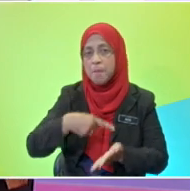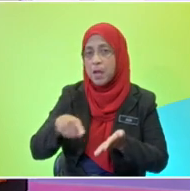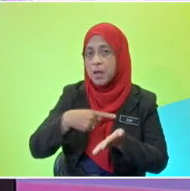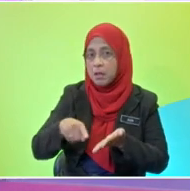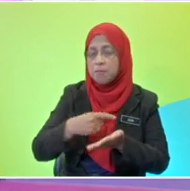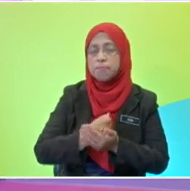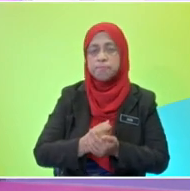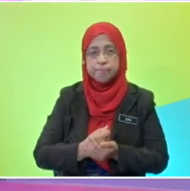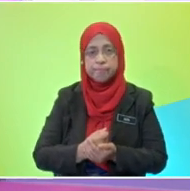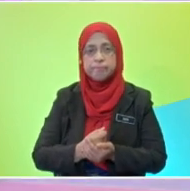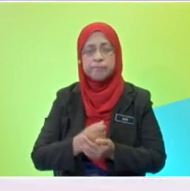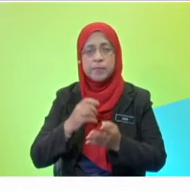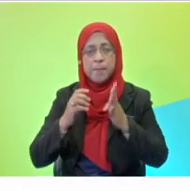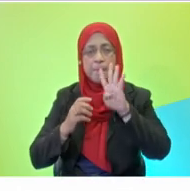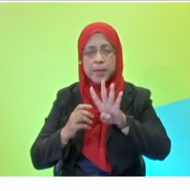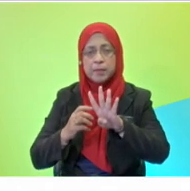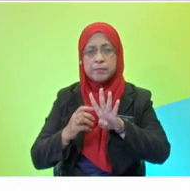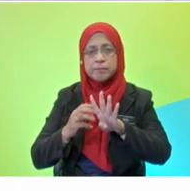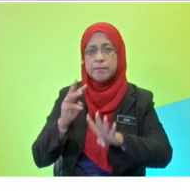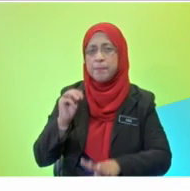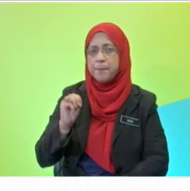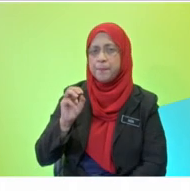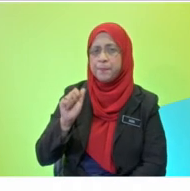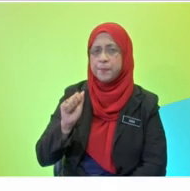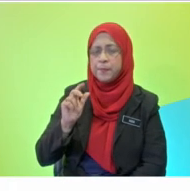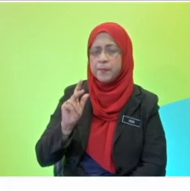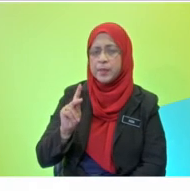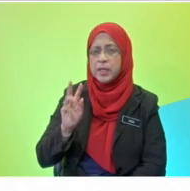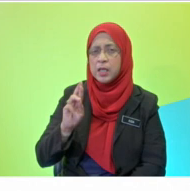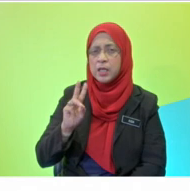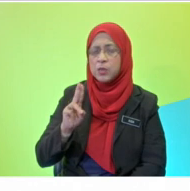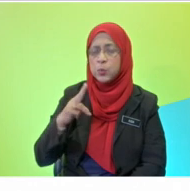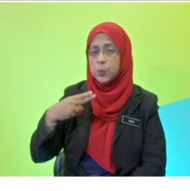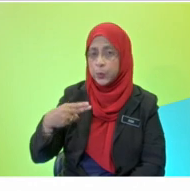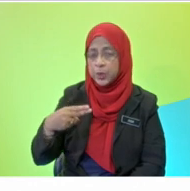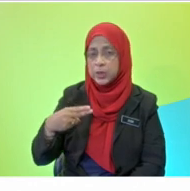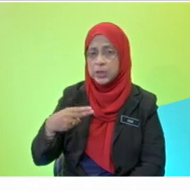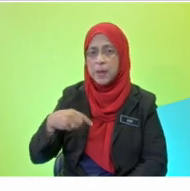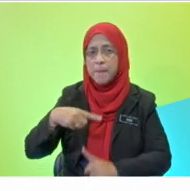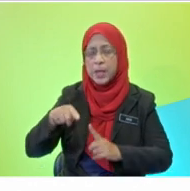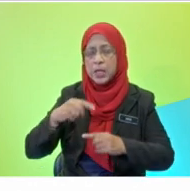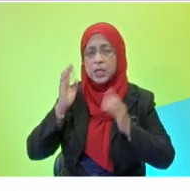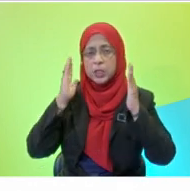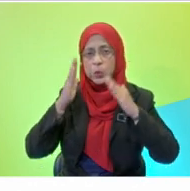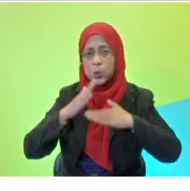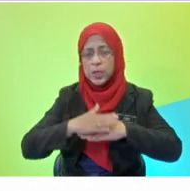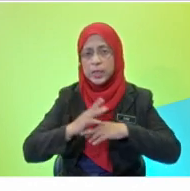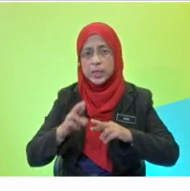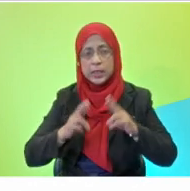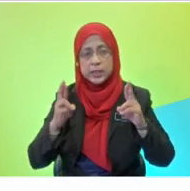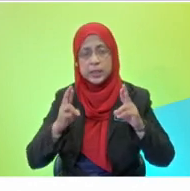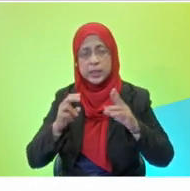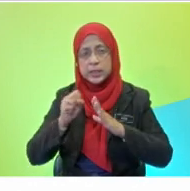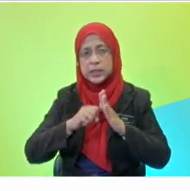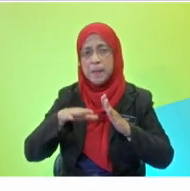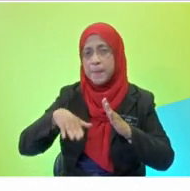keempat menjadi makro apabila ya selepas salat hari raya sehingga sebelum terbenam matahari syahwat